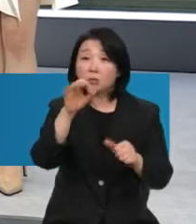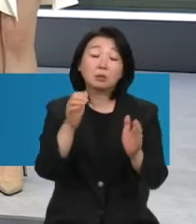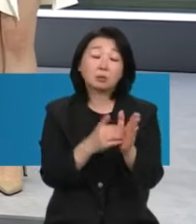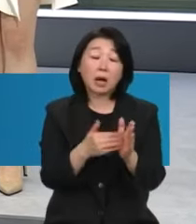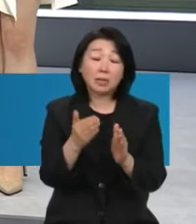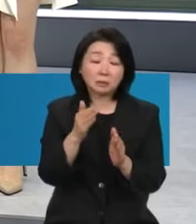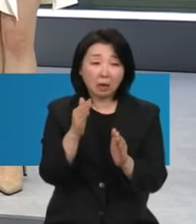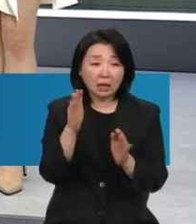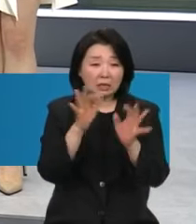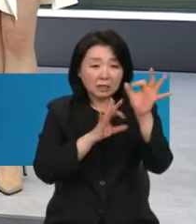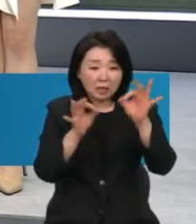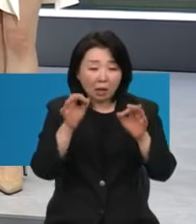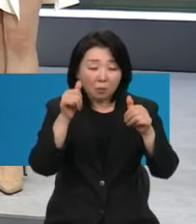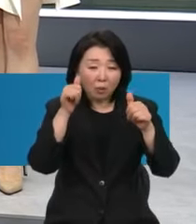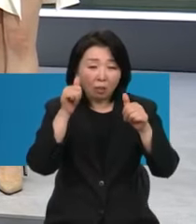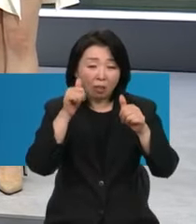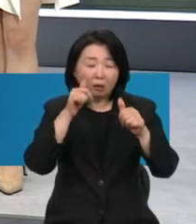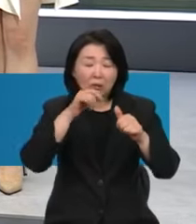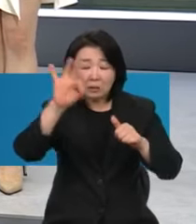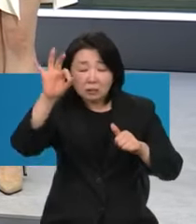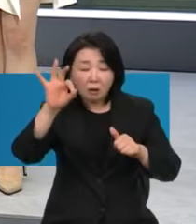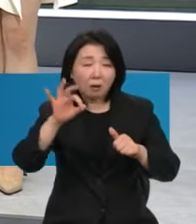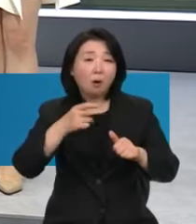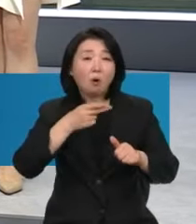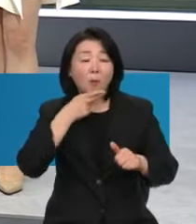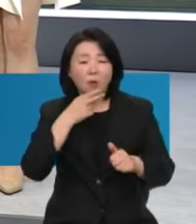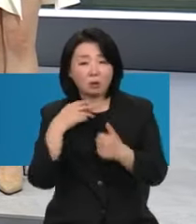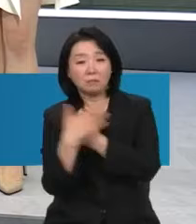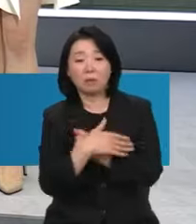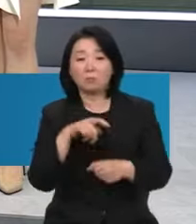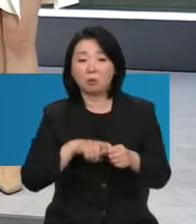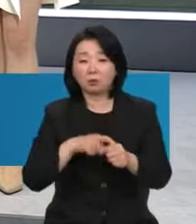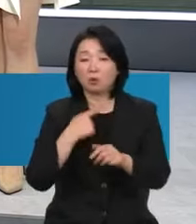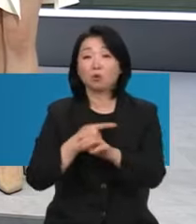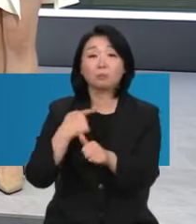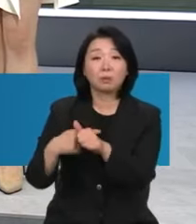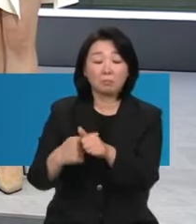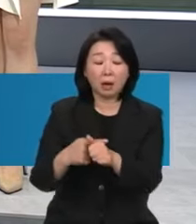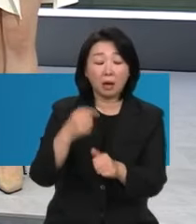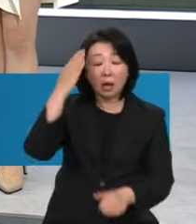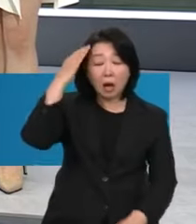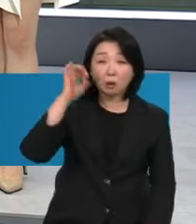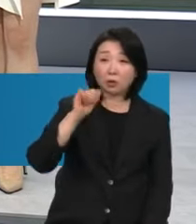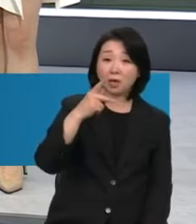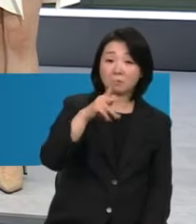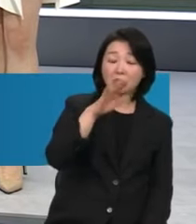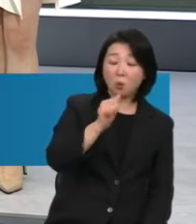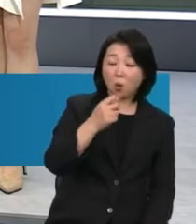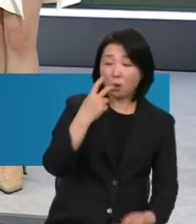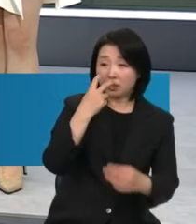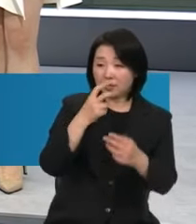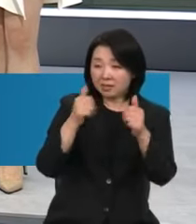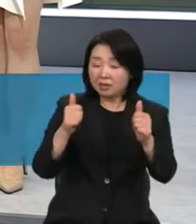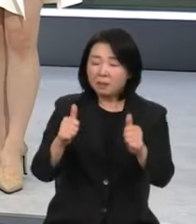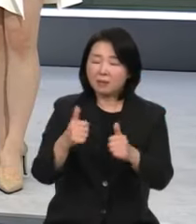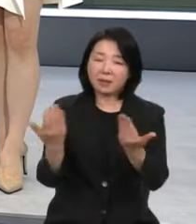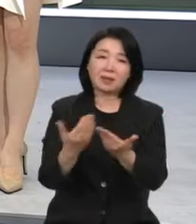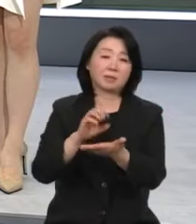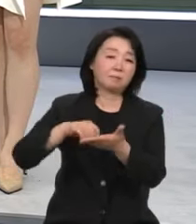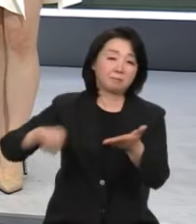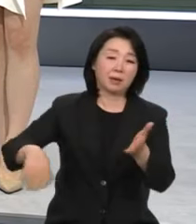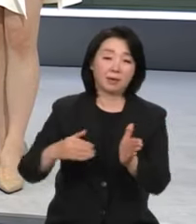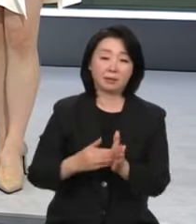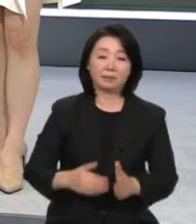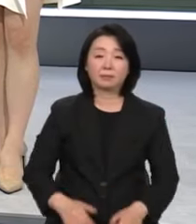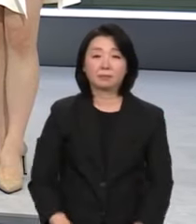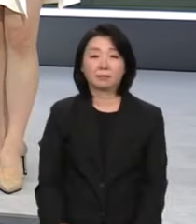오심을 은폐하고 조작해 비판받고 있습니다. 한국야구위원회 KBO는 이 심판진을 직무에서 배제했습니다. 홍지훈